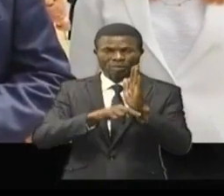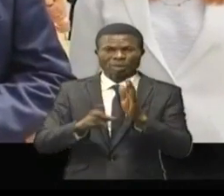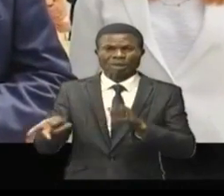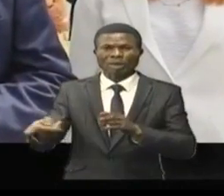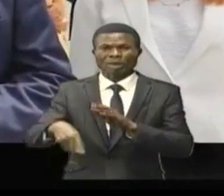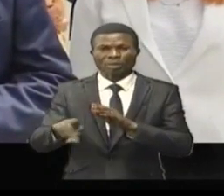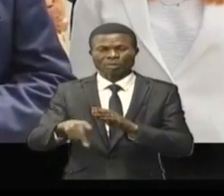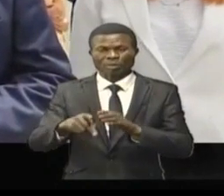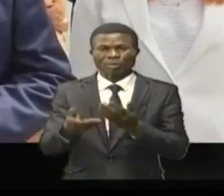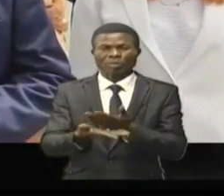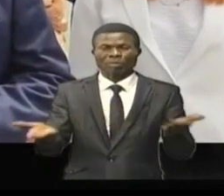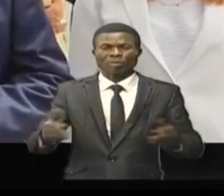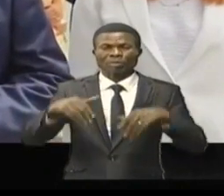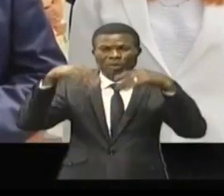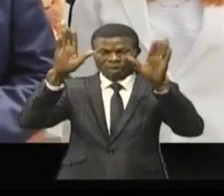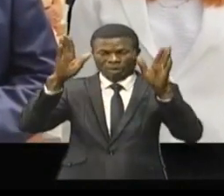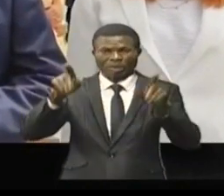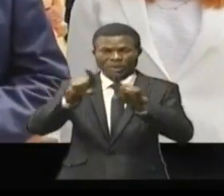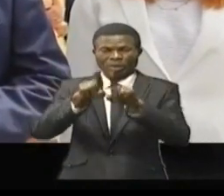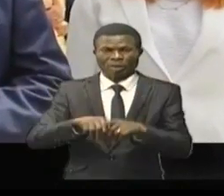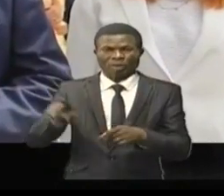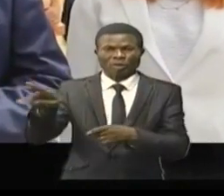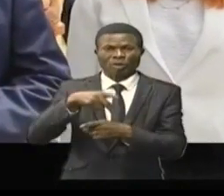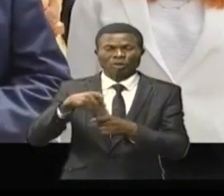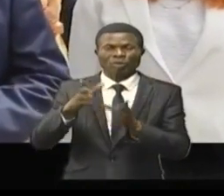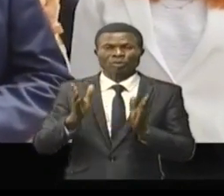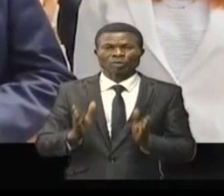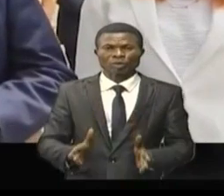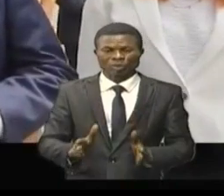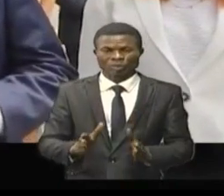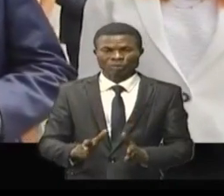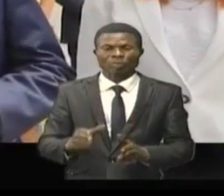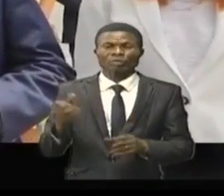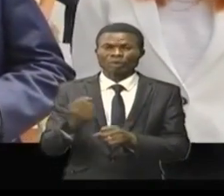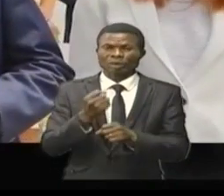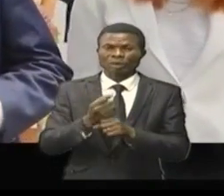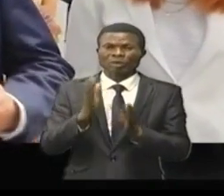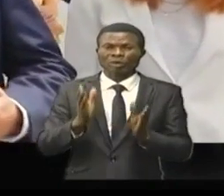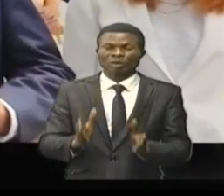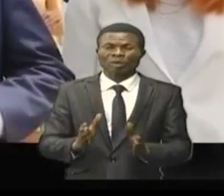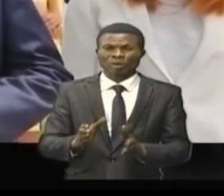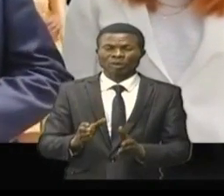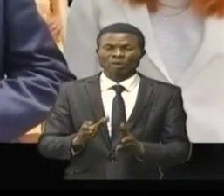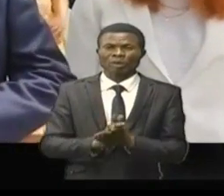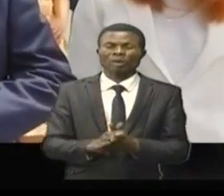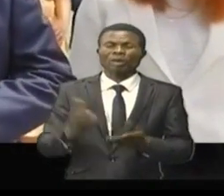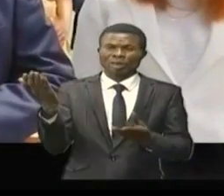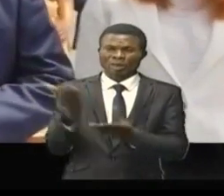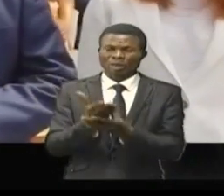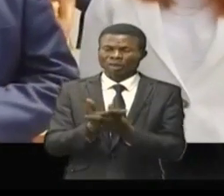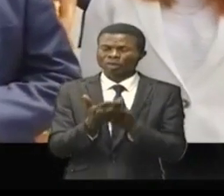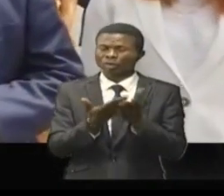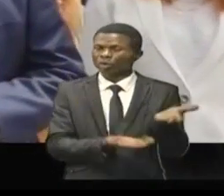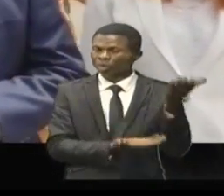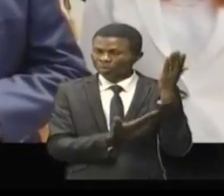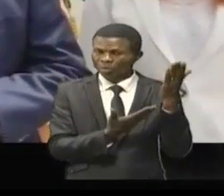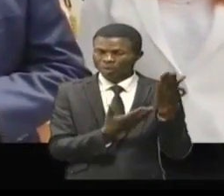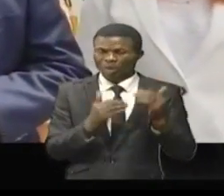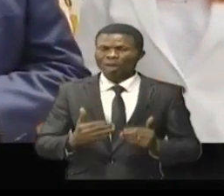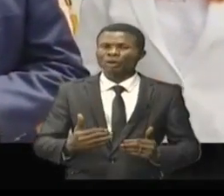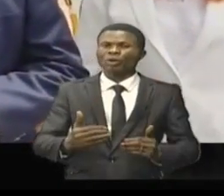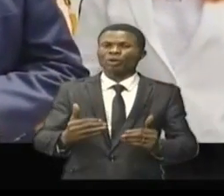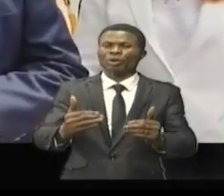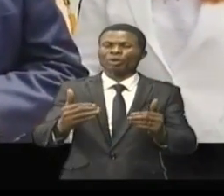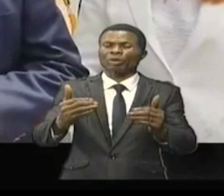secondaire et professionnel une convention importante qui prolonge en fait ce